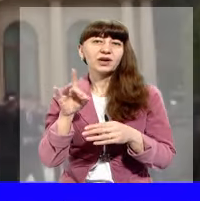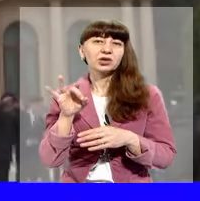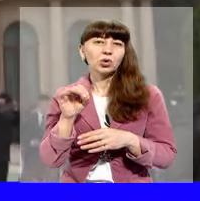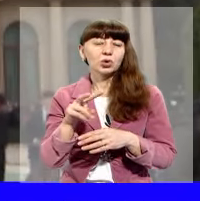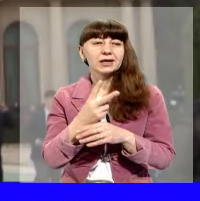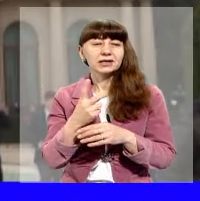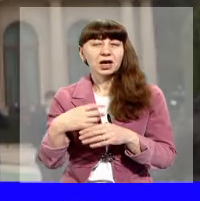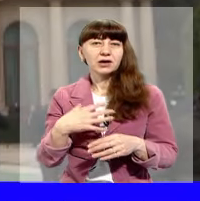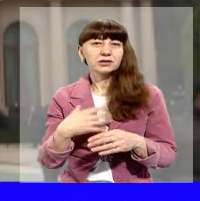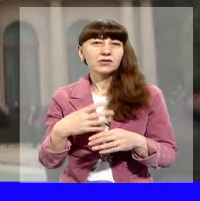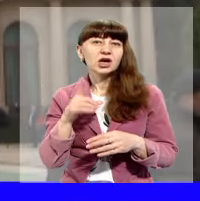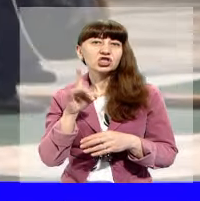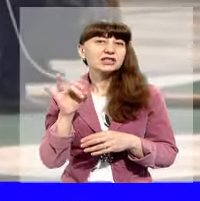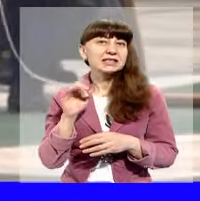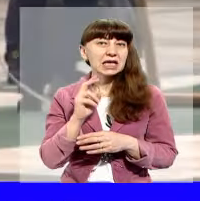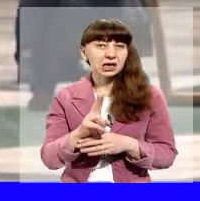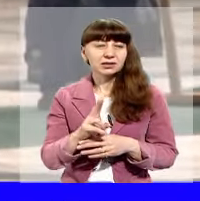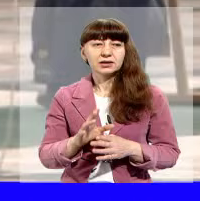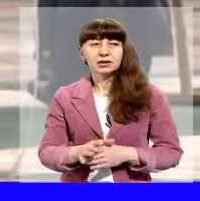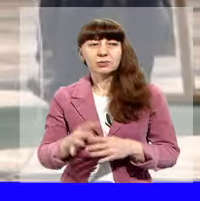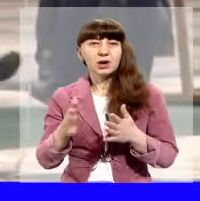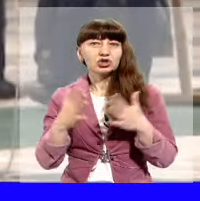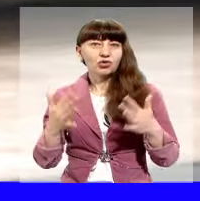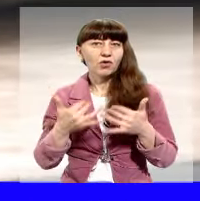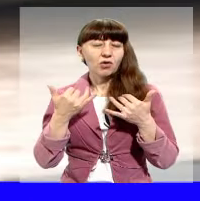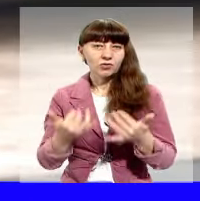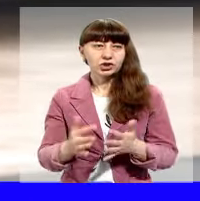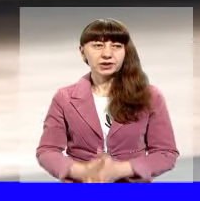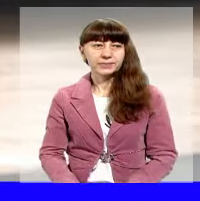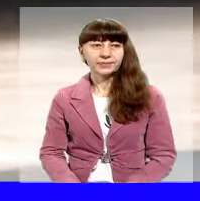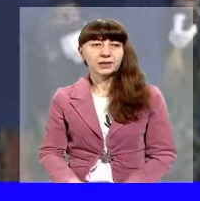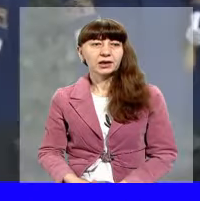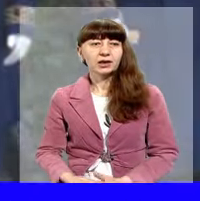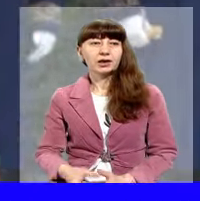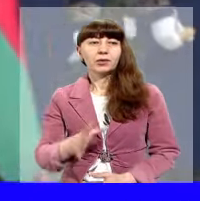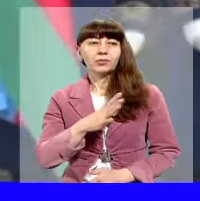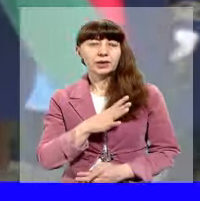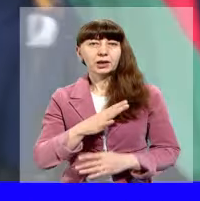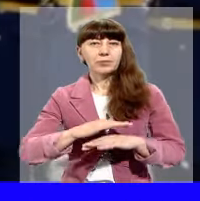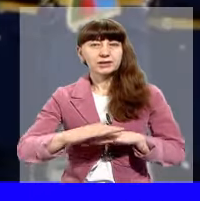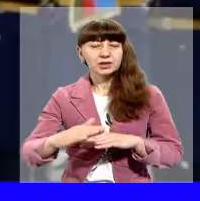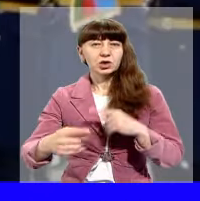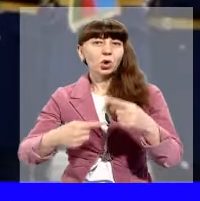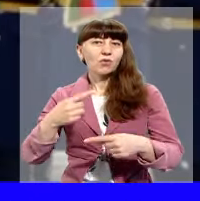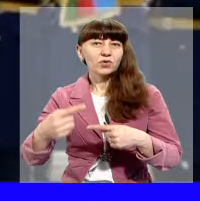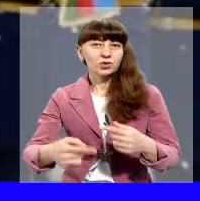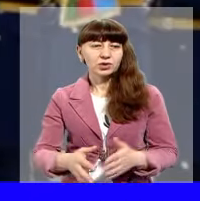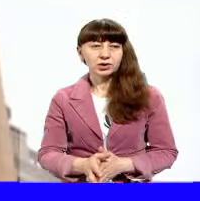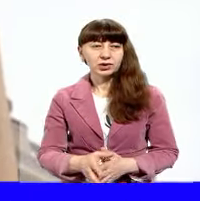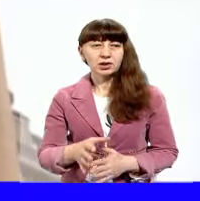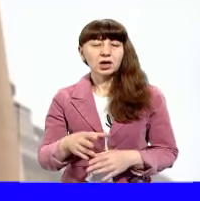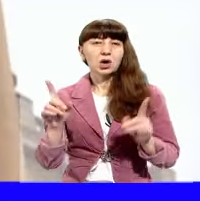Ал осы кезде Қазақ басшысын қарсы алу үшін қызу дайындық жүріп жатыр еді. Кілем төселіп, оркестр әнұранды орындаумен